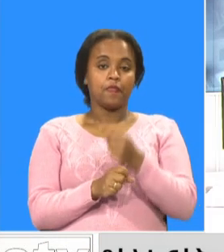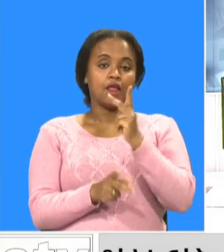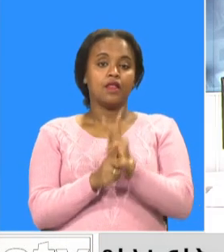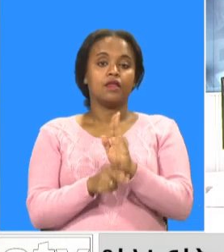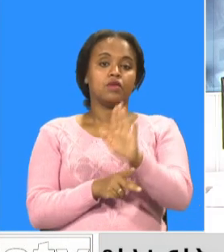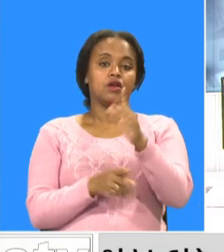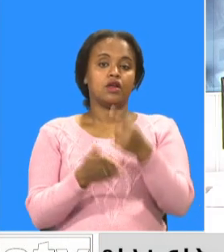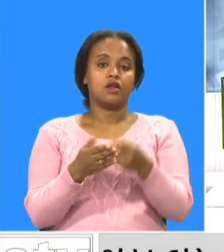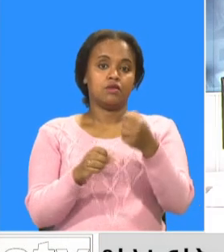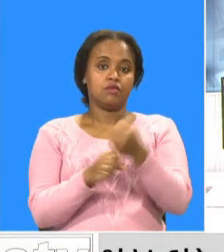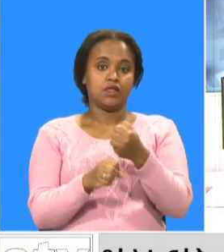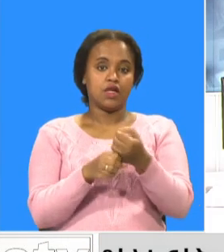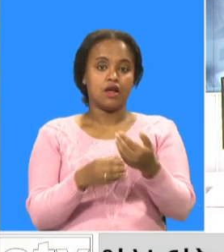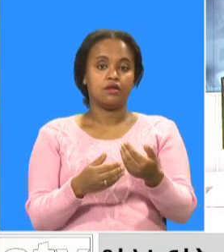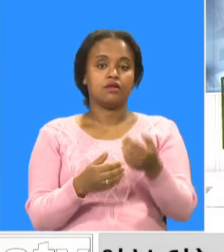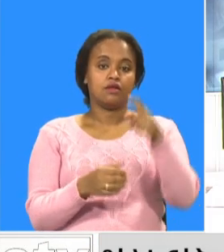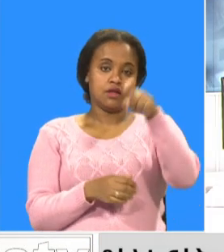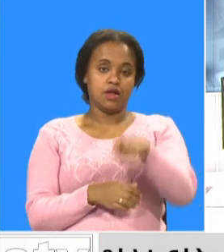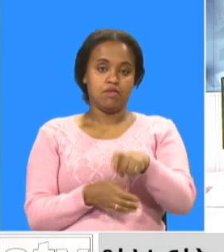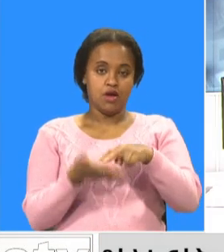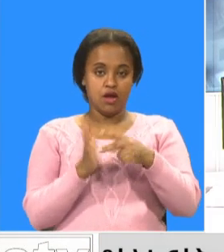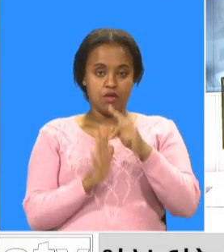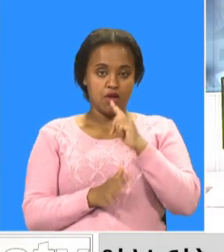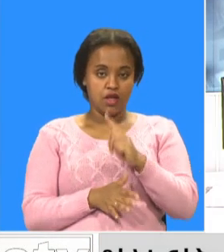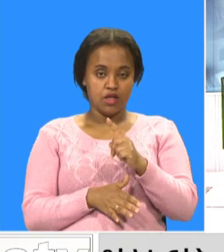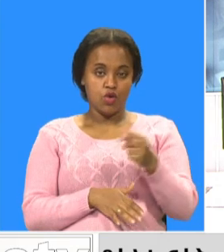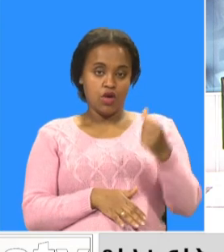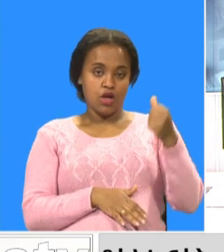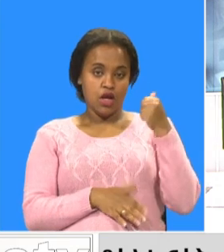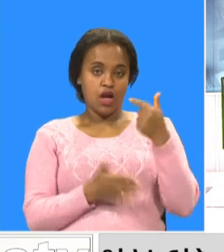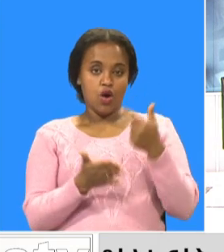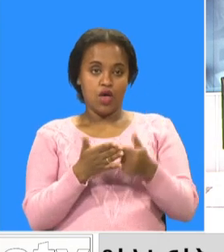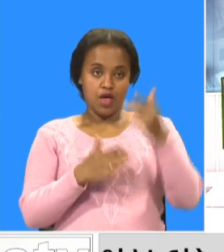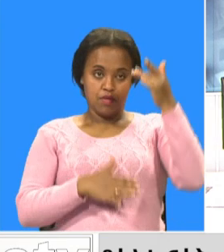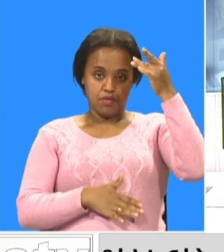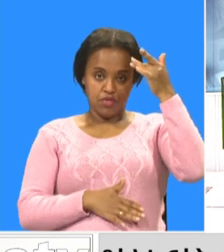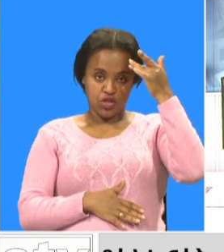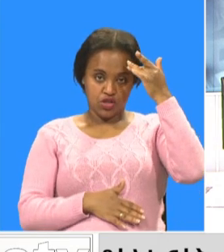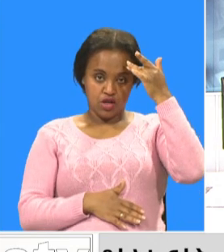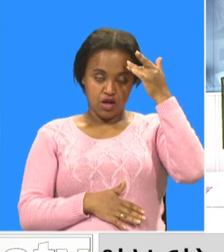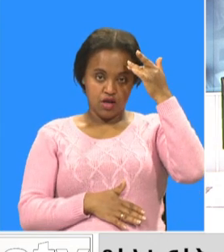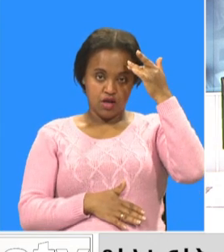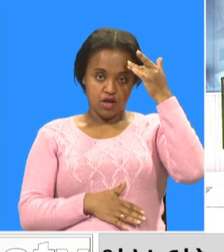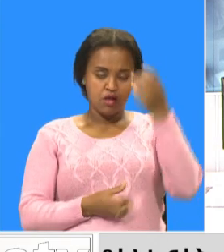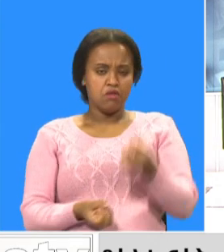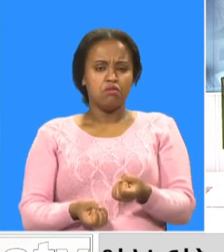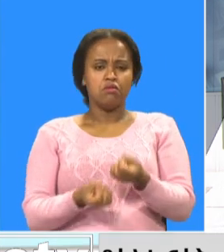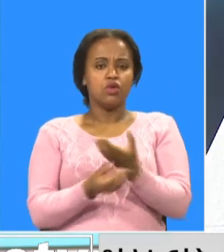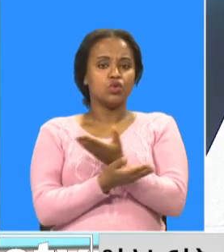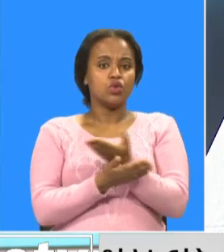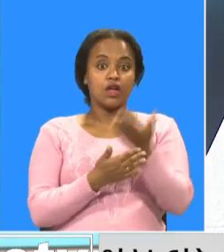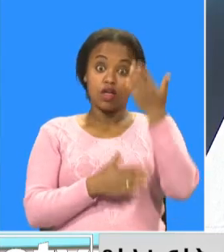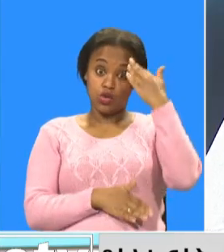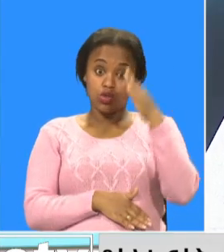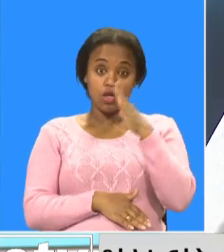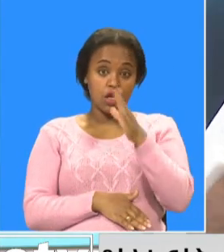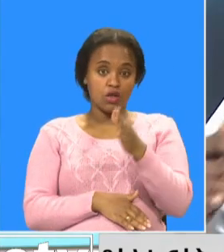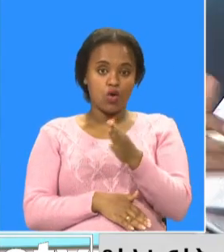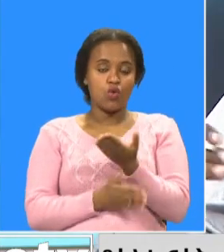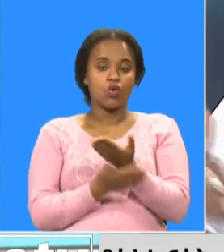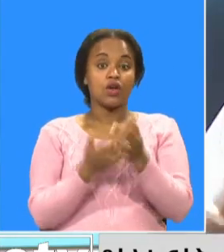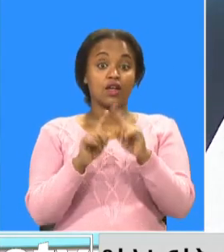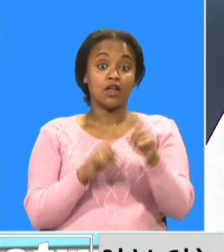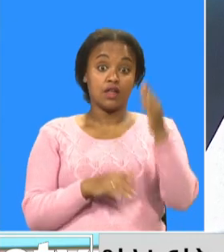ስለዚህ ይህንን መስራት አለብን ማለት ነው። ሌላው እንግዲህ ይሄ በሽታ ብዙ ነገሮች ያልታወቁ ነገር